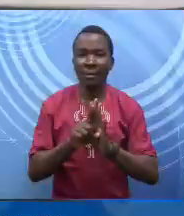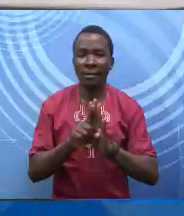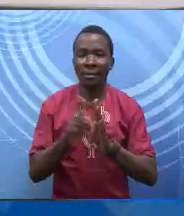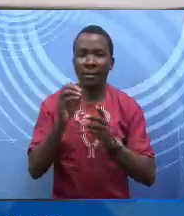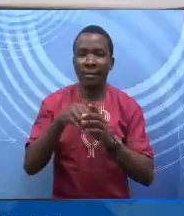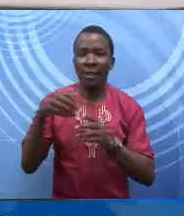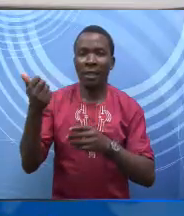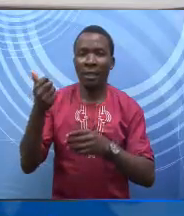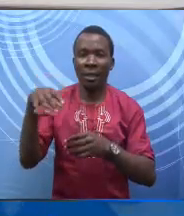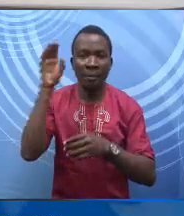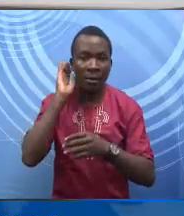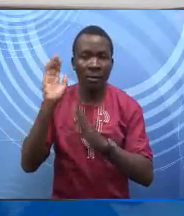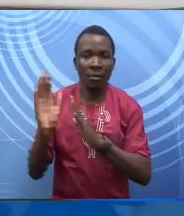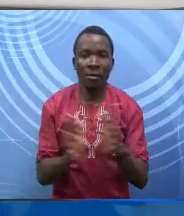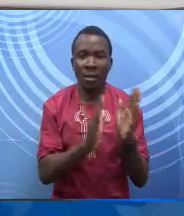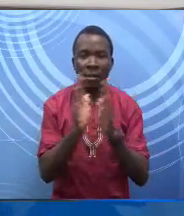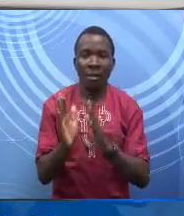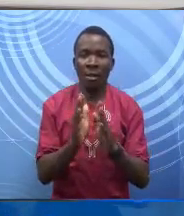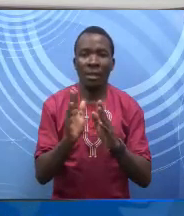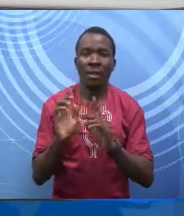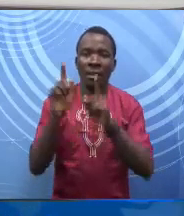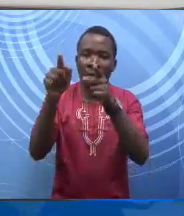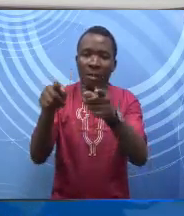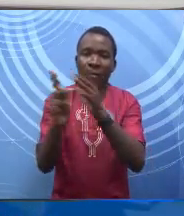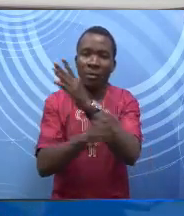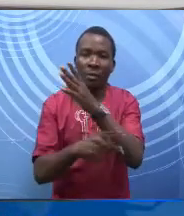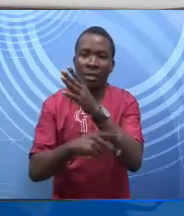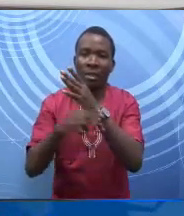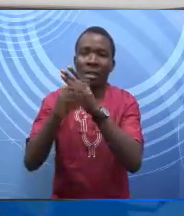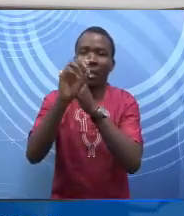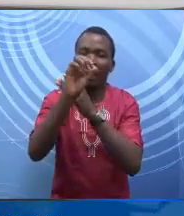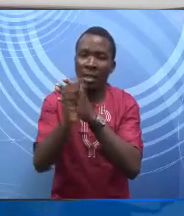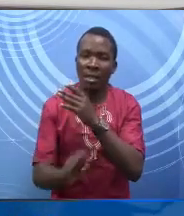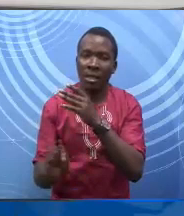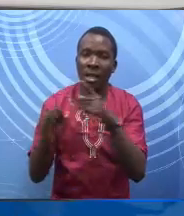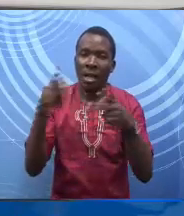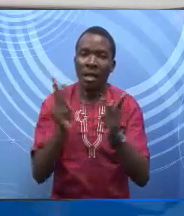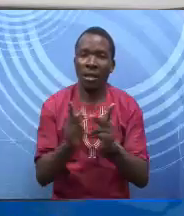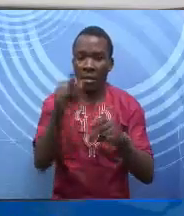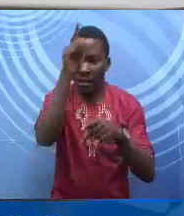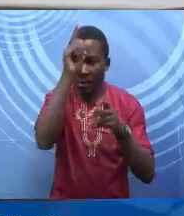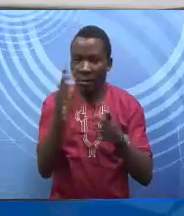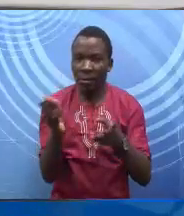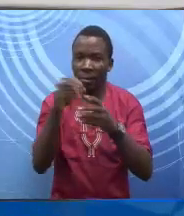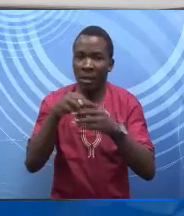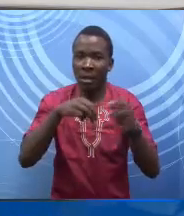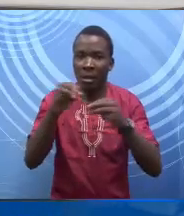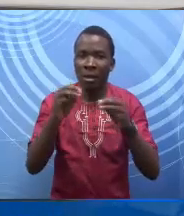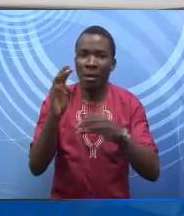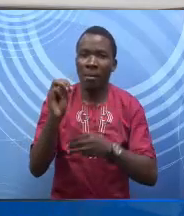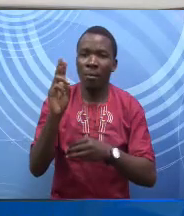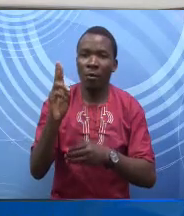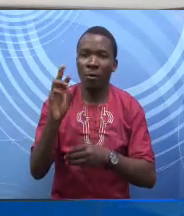Mu yandi makuru twabateguriye reka twerekeze mu ntara y'Amajyepfo aho abaturage bari mu isoko rya